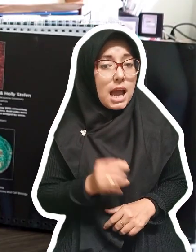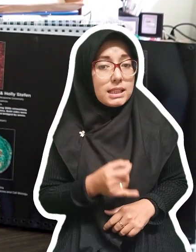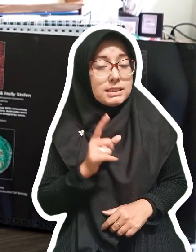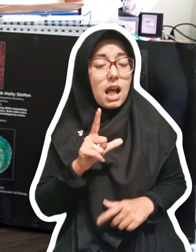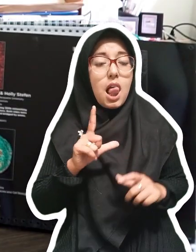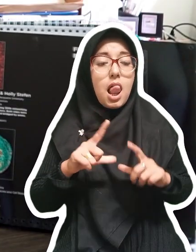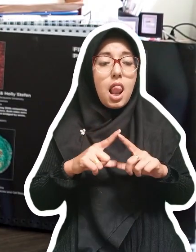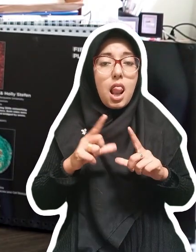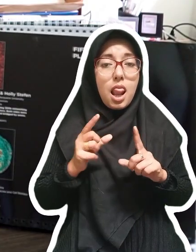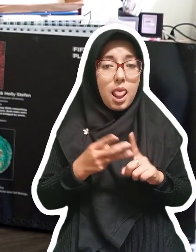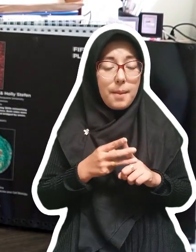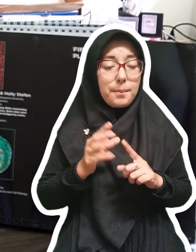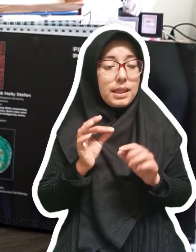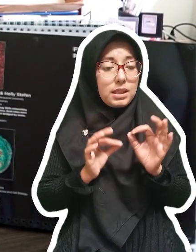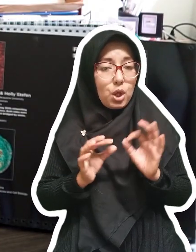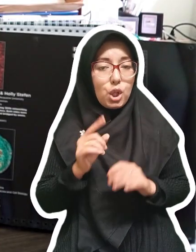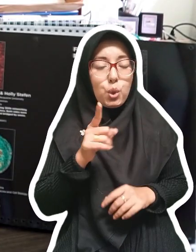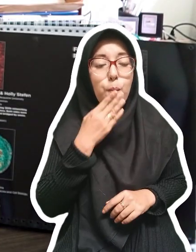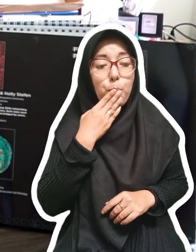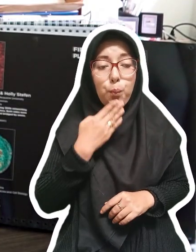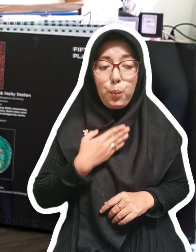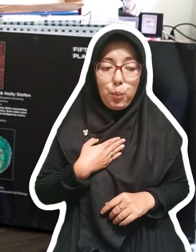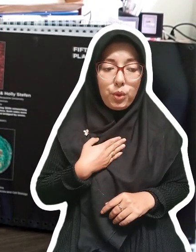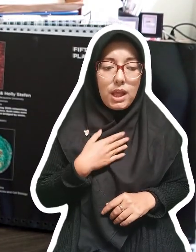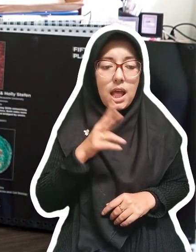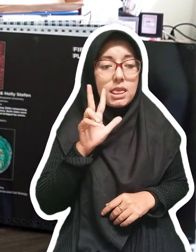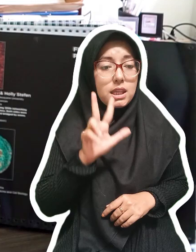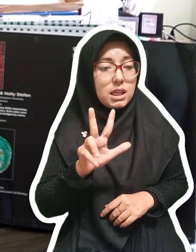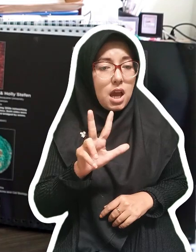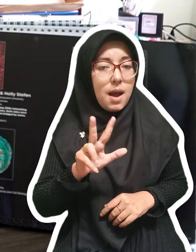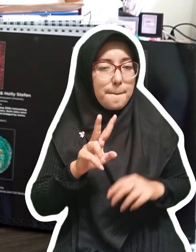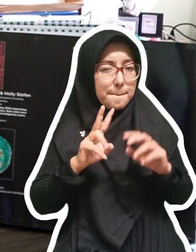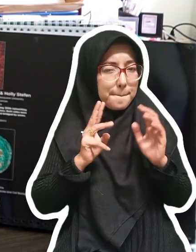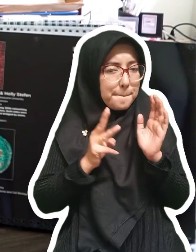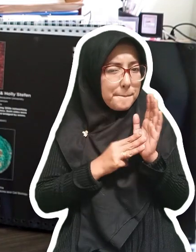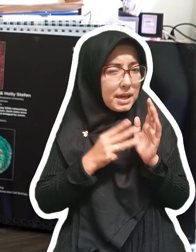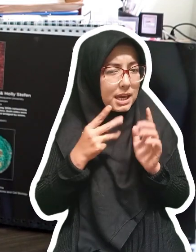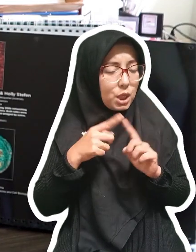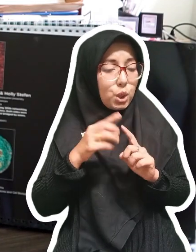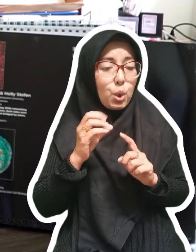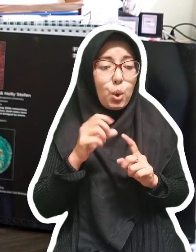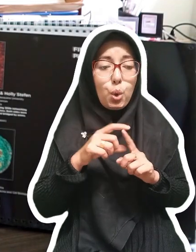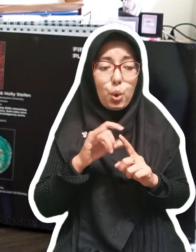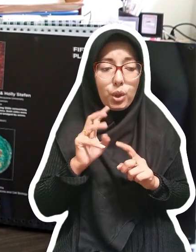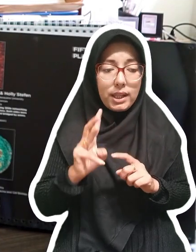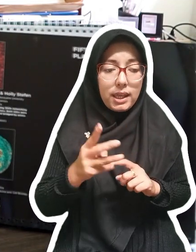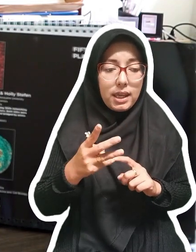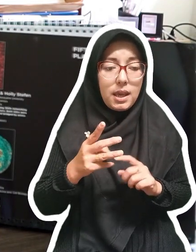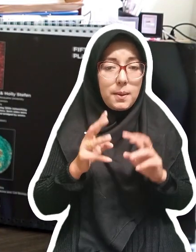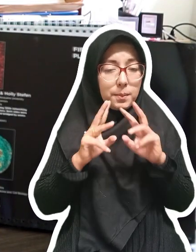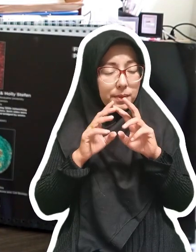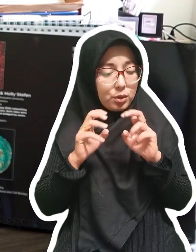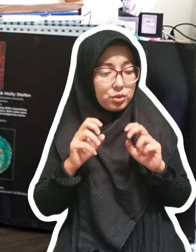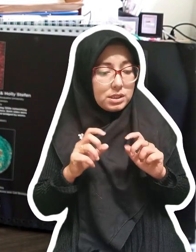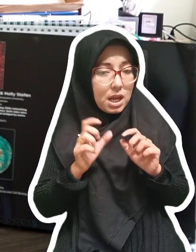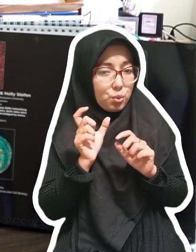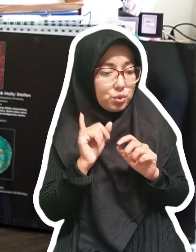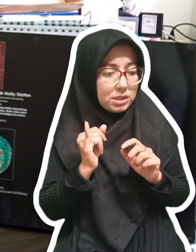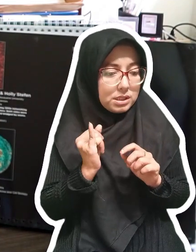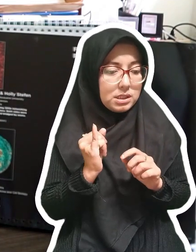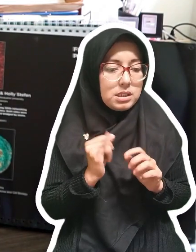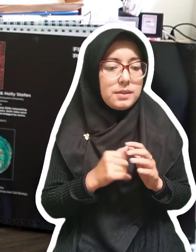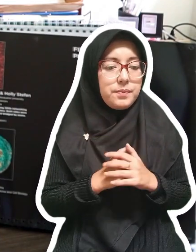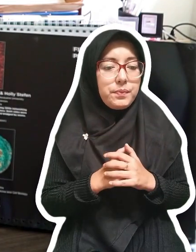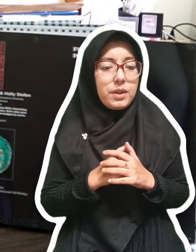Di lab bakteriologi itu memiliki 3 metode pengujian. Yang pertama yaitu metode